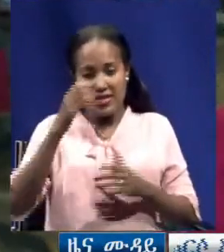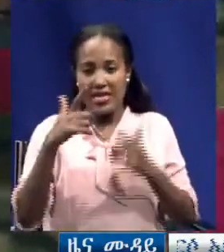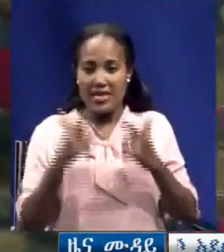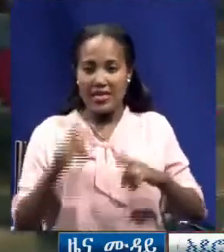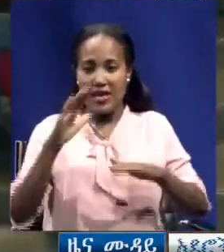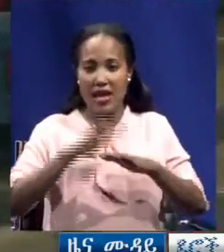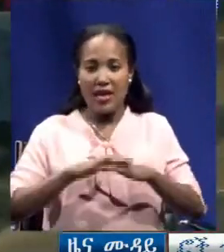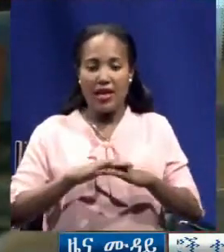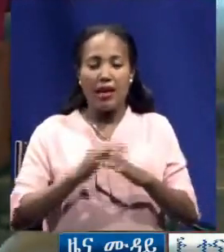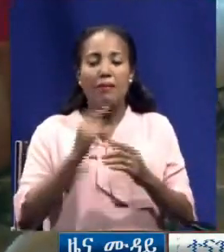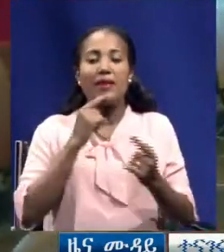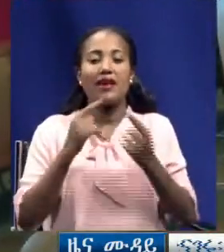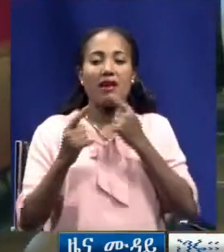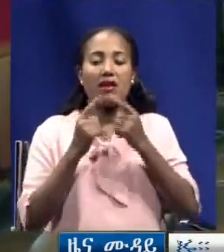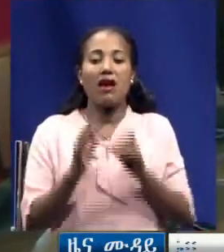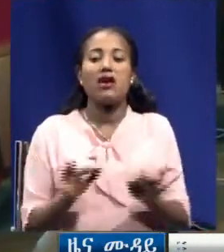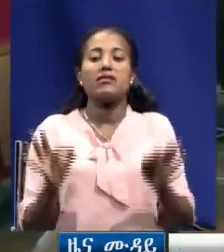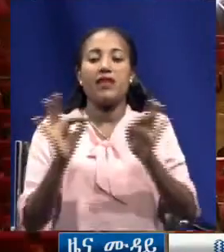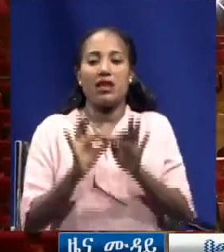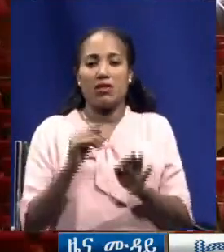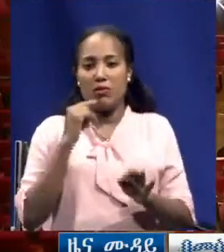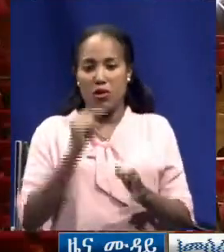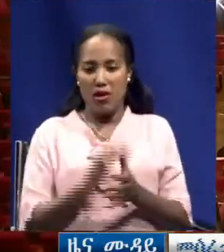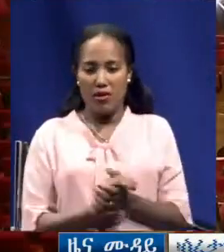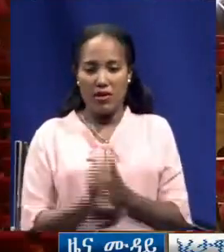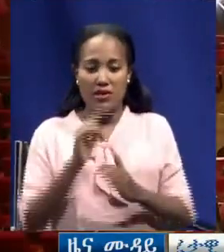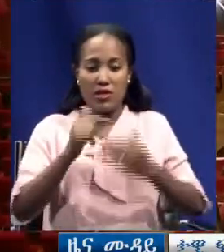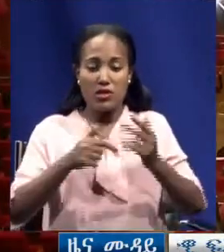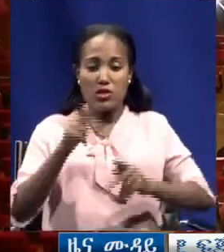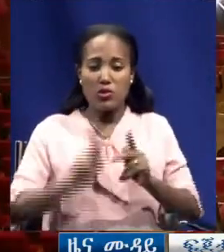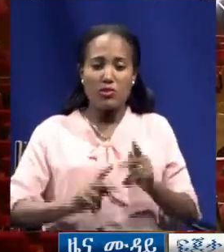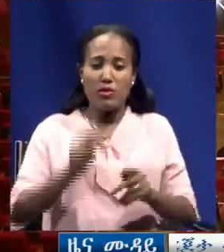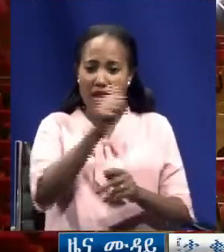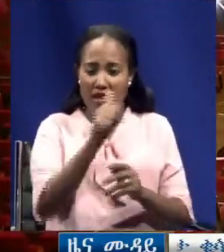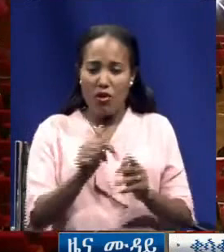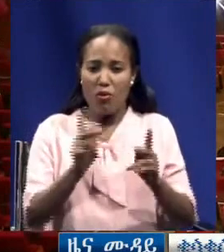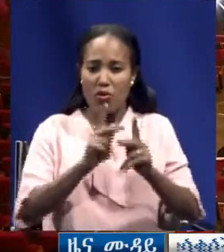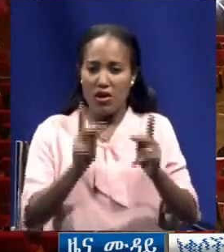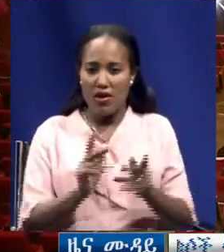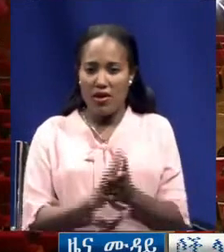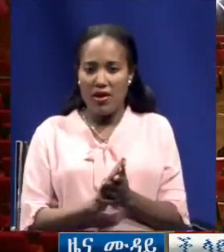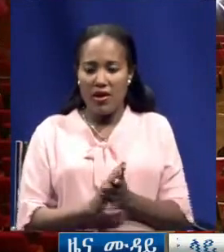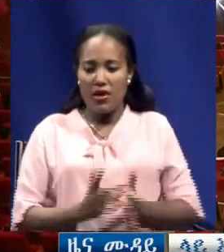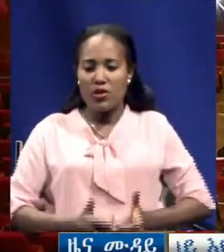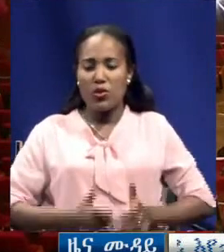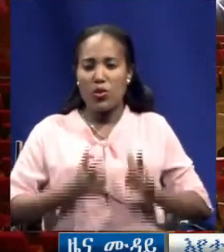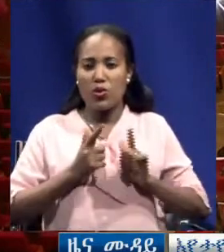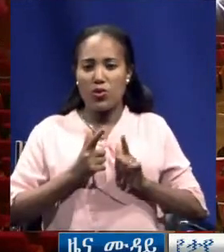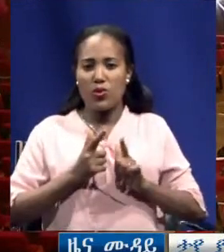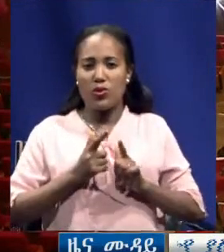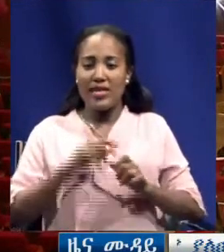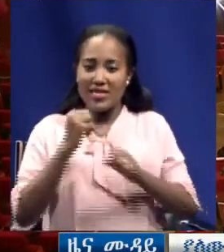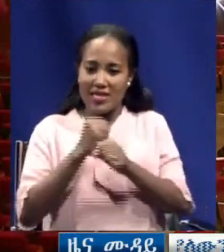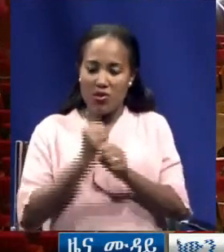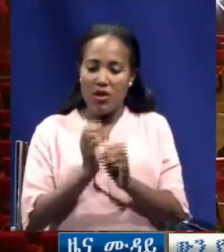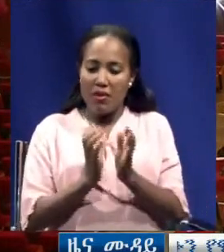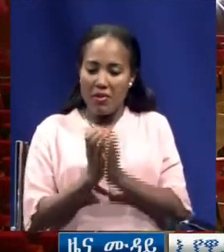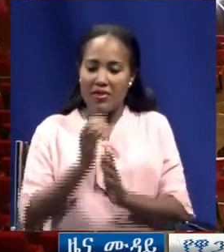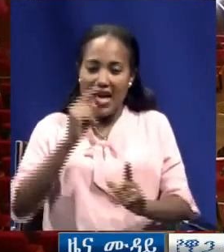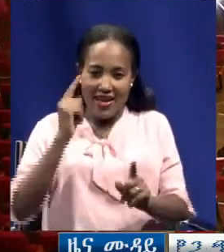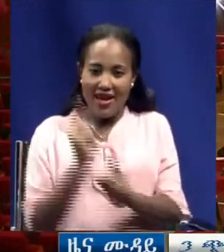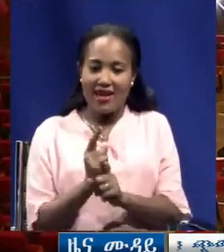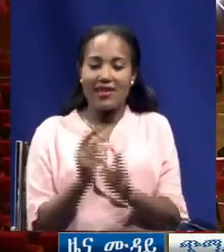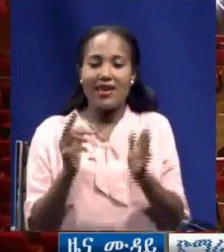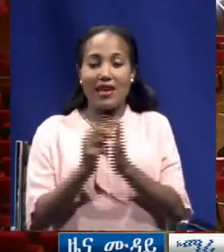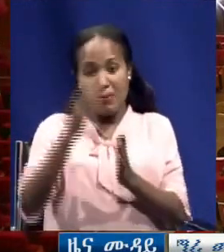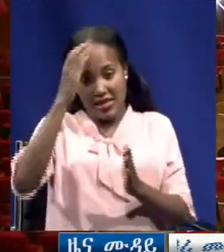ፈንታ ላይም መነጋገር አስፈላጊ ነው ብለዋል። ስለዚህ ህዝቦች በየትኛውም ቦታ እንዲኖሩ እንዲሰሩ መብት ያረጋገጠ